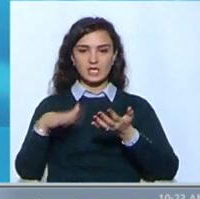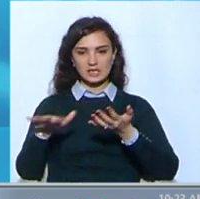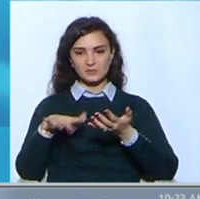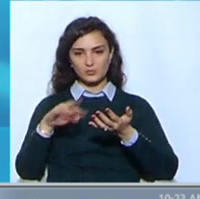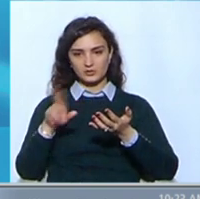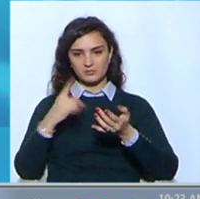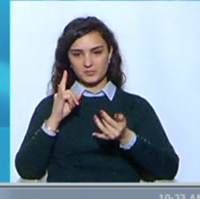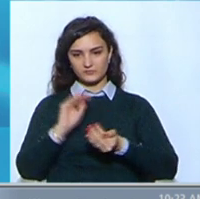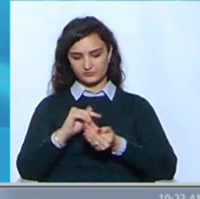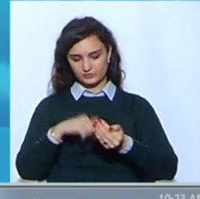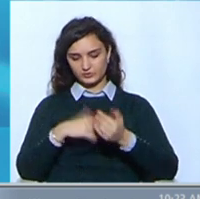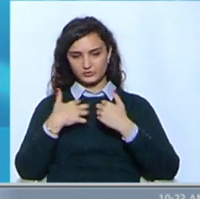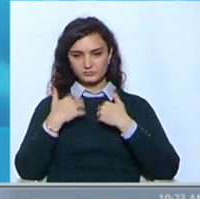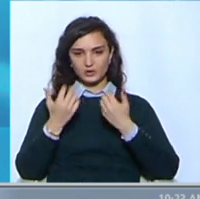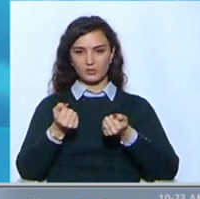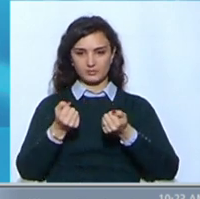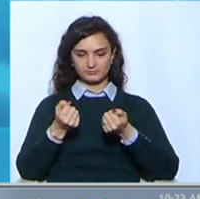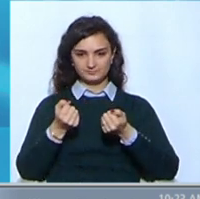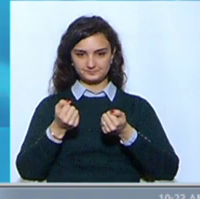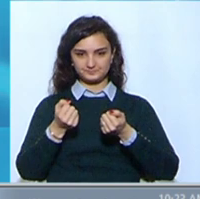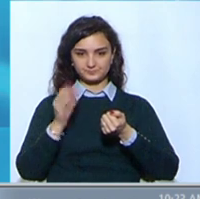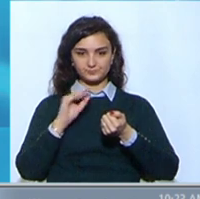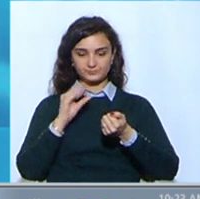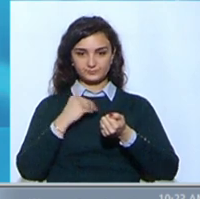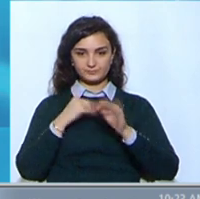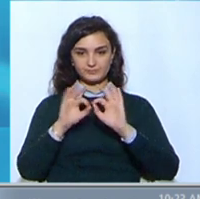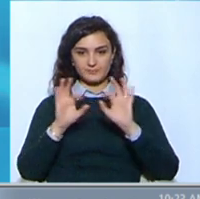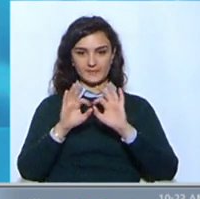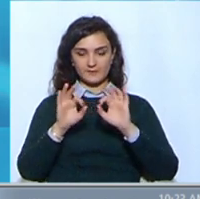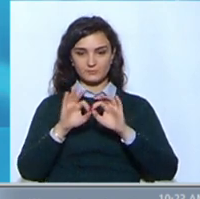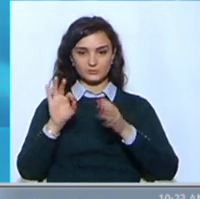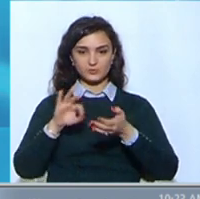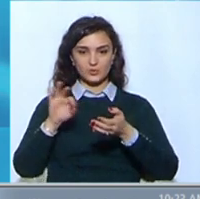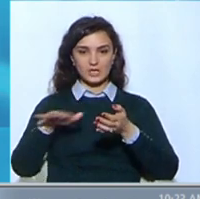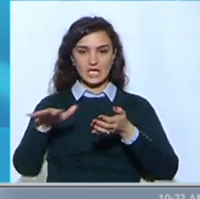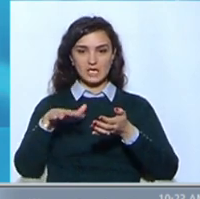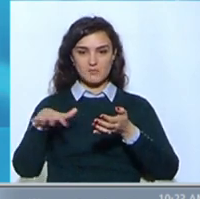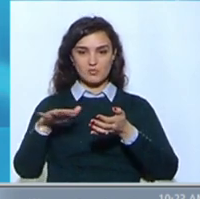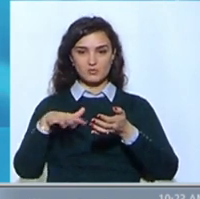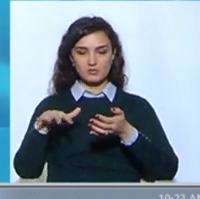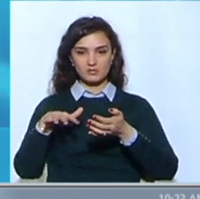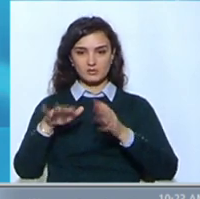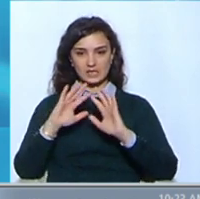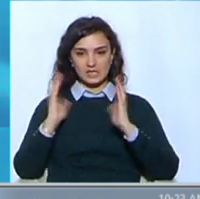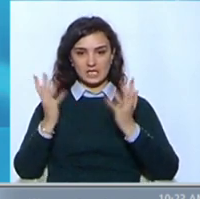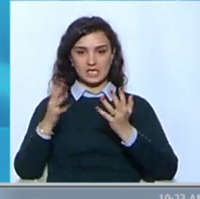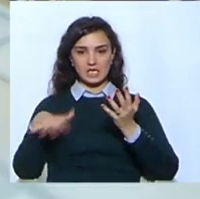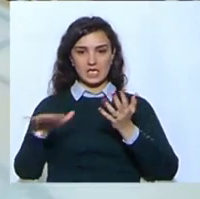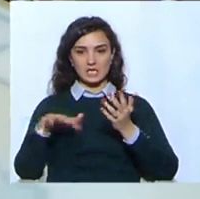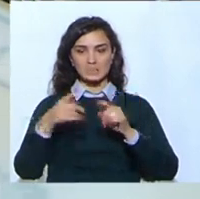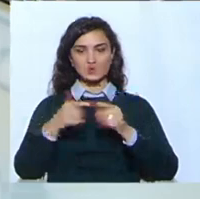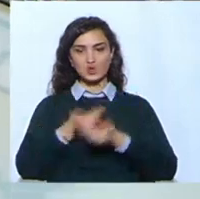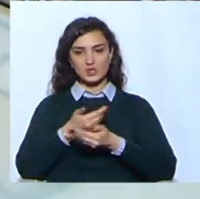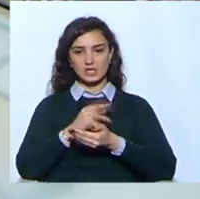გარემო და ნაყოფის ჯანმრთელობა. როდესაც ჩვენ ლაპარაკობთ გარემოზე, რა თქმა უნდა, აქ გასათვალისწინებელია ცოცხალი